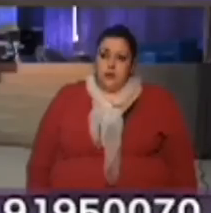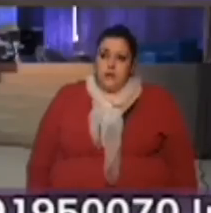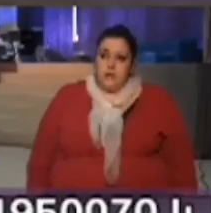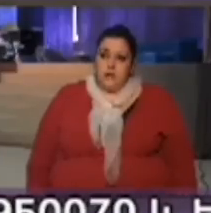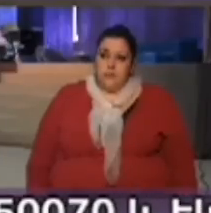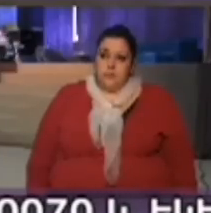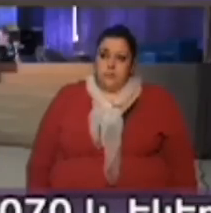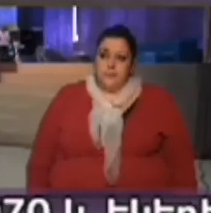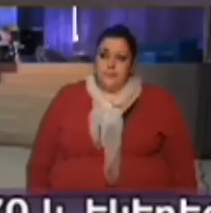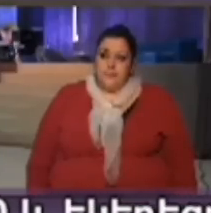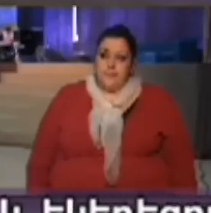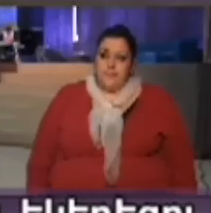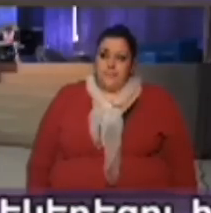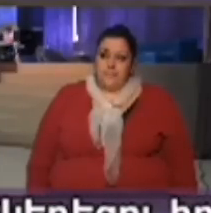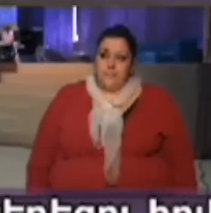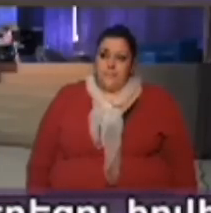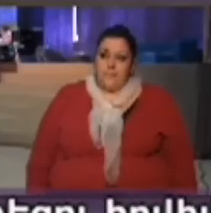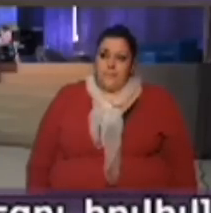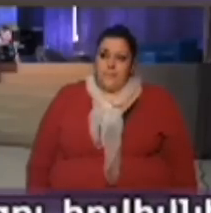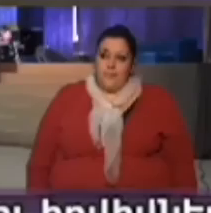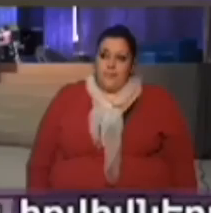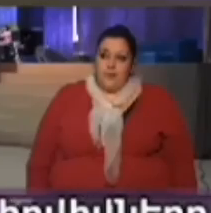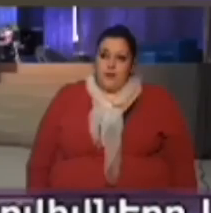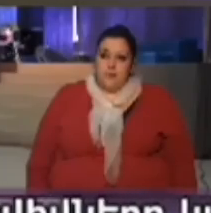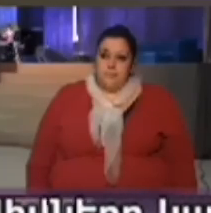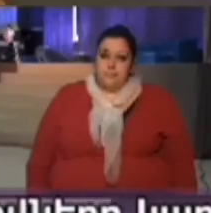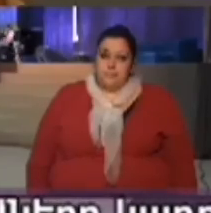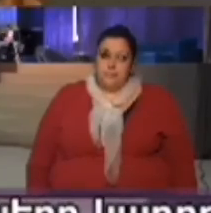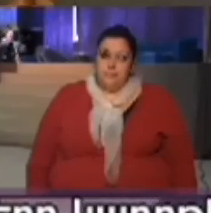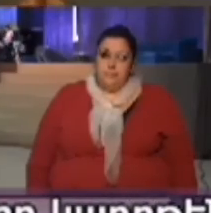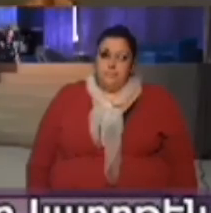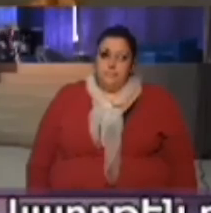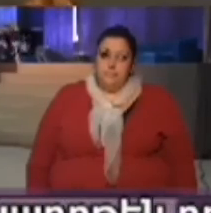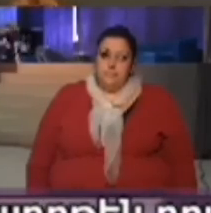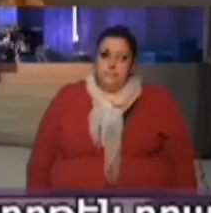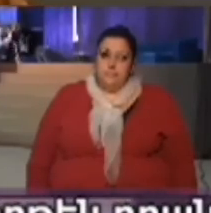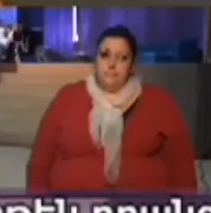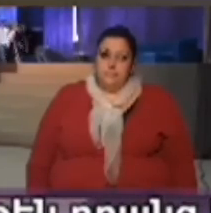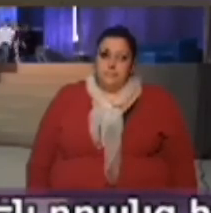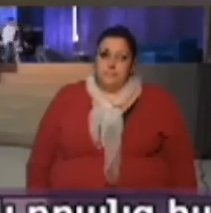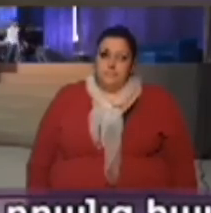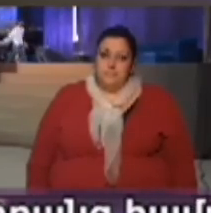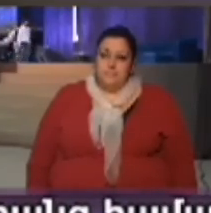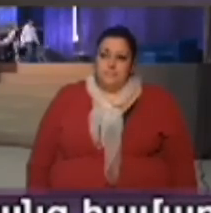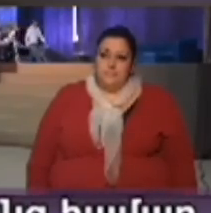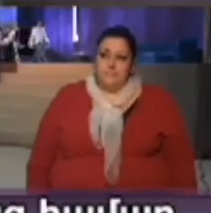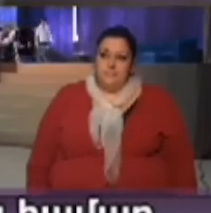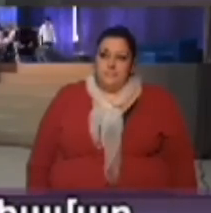ու դու անգամ կվախենաս հիմա նորից երևակա ես, դու ասում ես, գիտես ինչքան քարոզներ եմ նմանատիպ